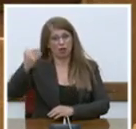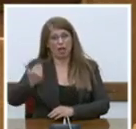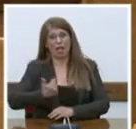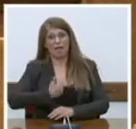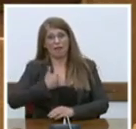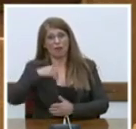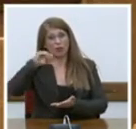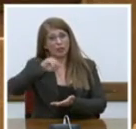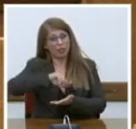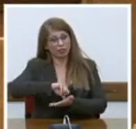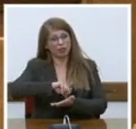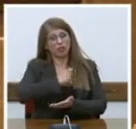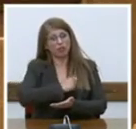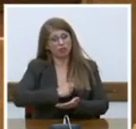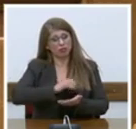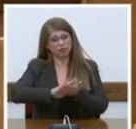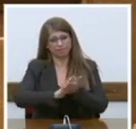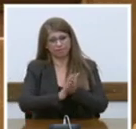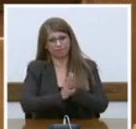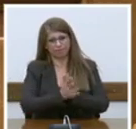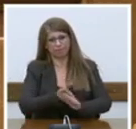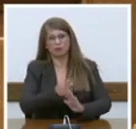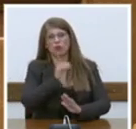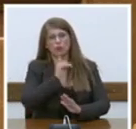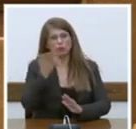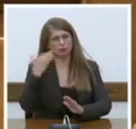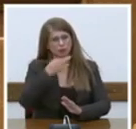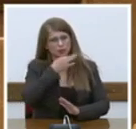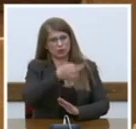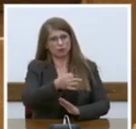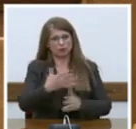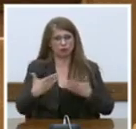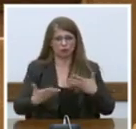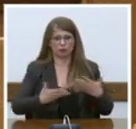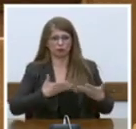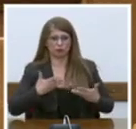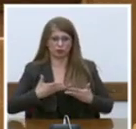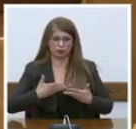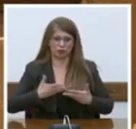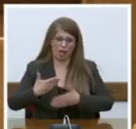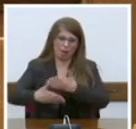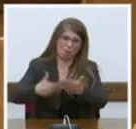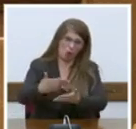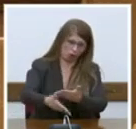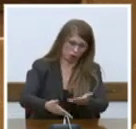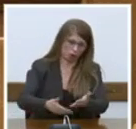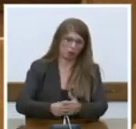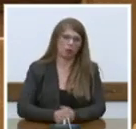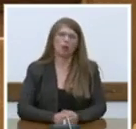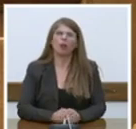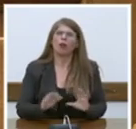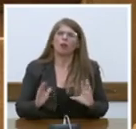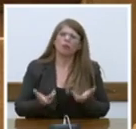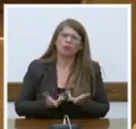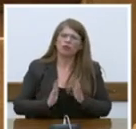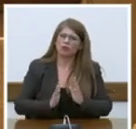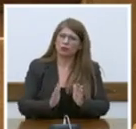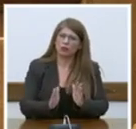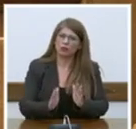δυστυχώς καταπατήθηκε, όπως προείπα, από τους σύγχρονους επιγόνους. Πώς θα προχωρήσουμε μπροστά? Η